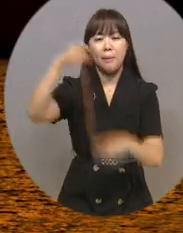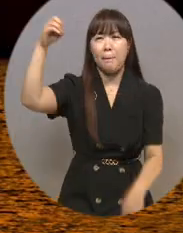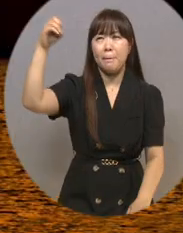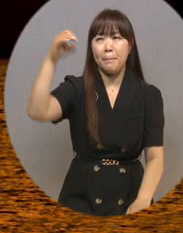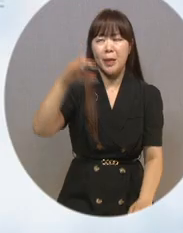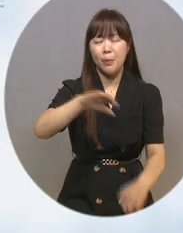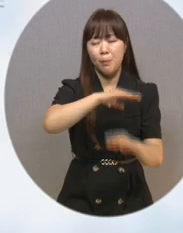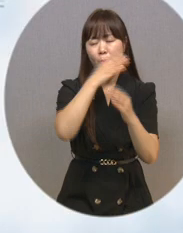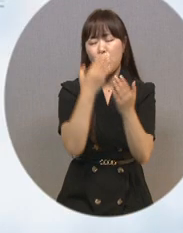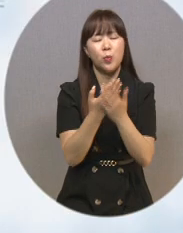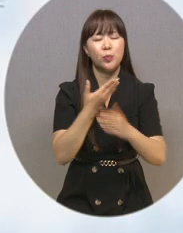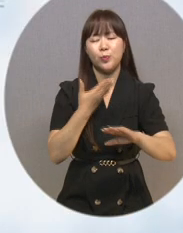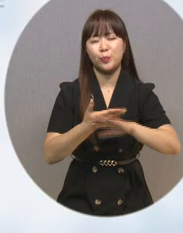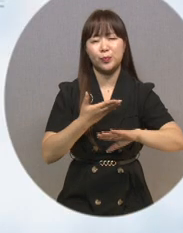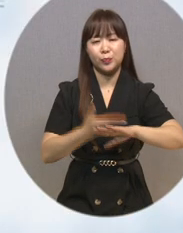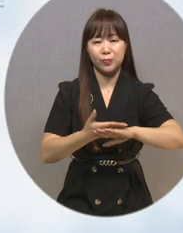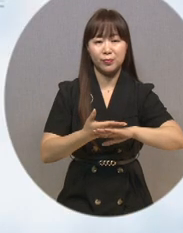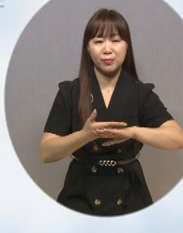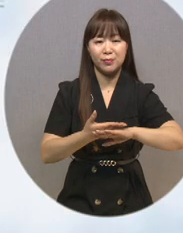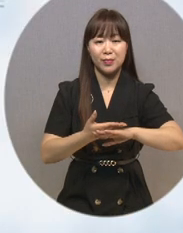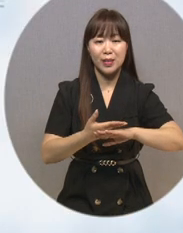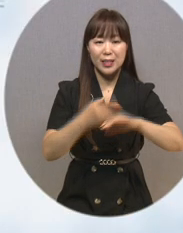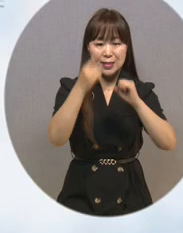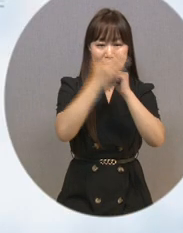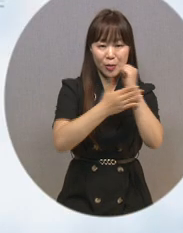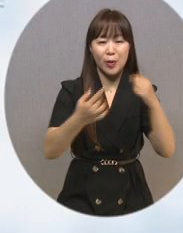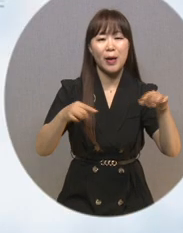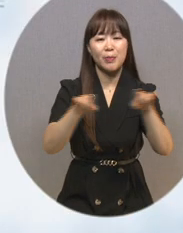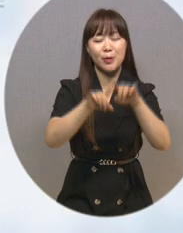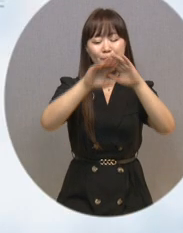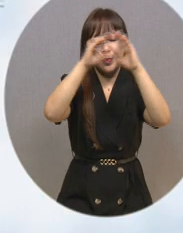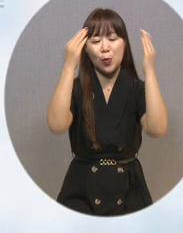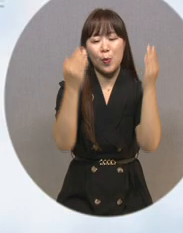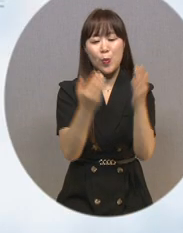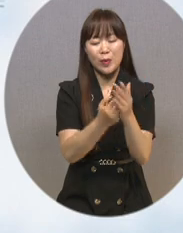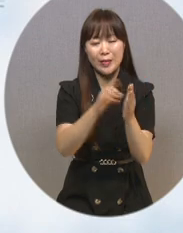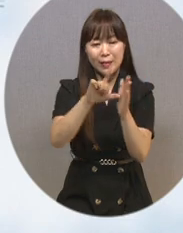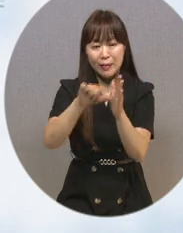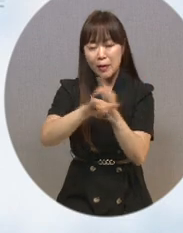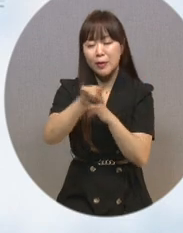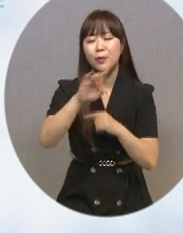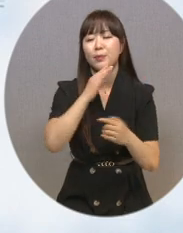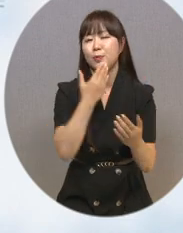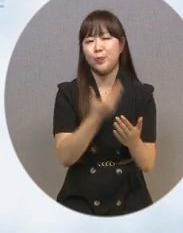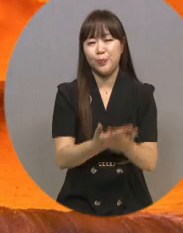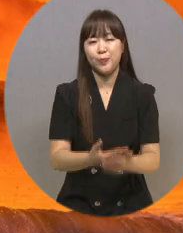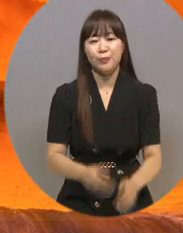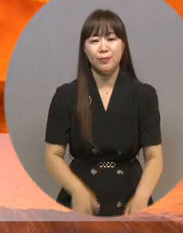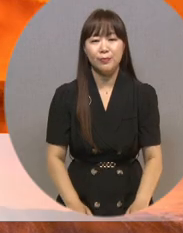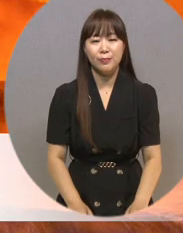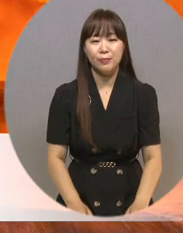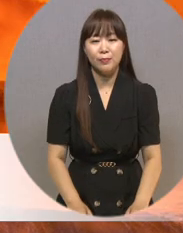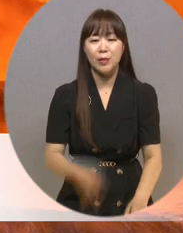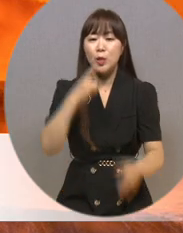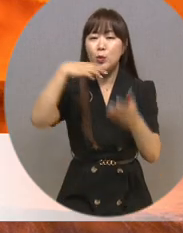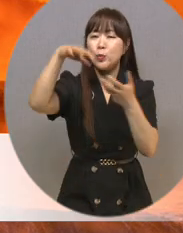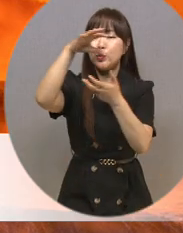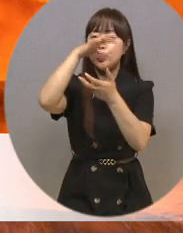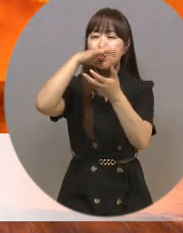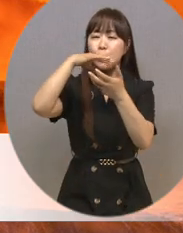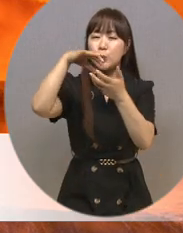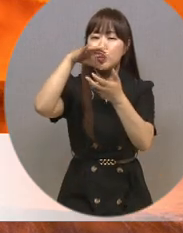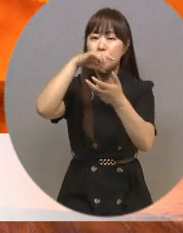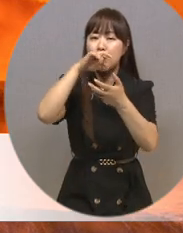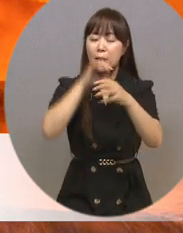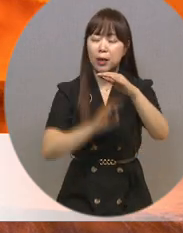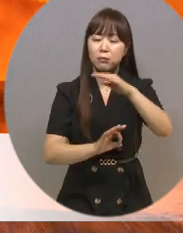빛이 모두 다르기에 사진과 함께하는 모든 시간이 소중합니다. 구름 속에서 떠오르는